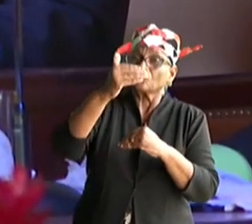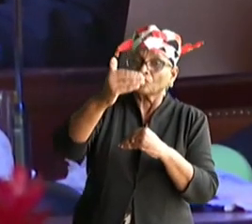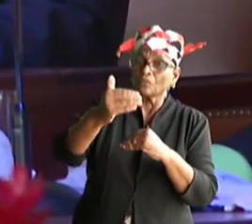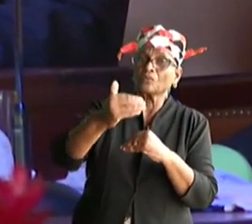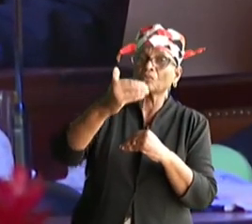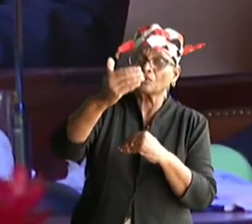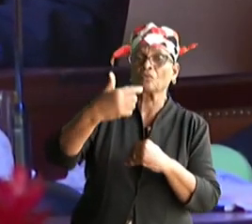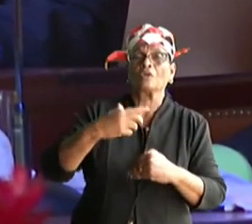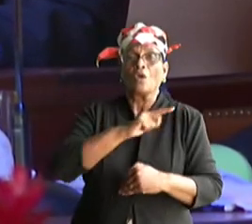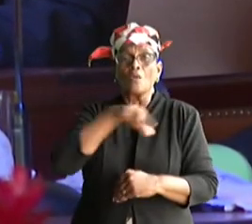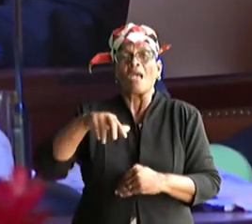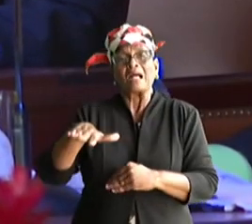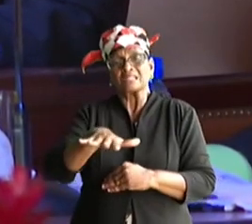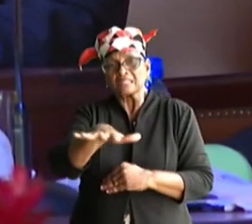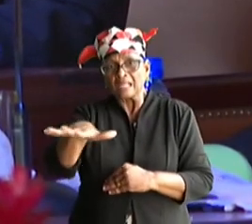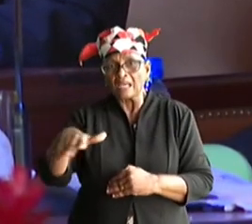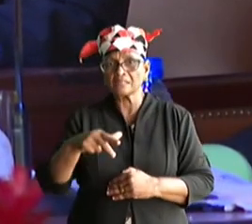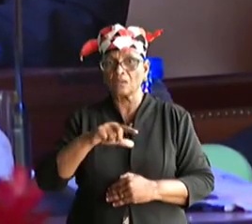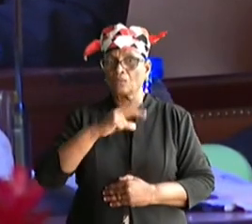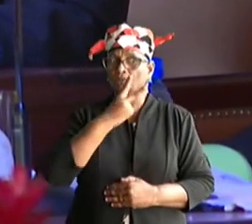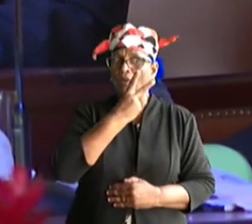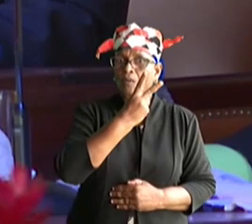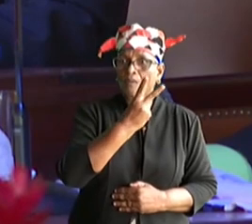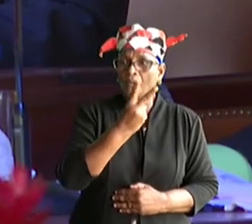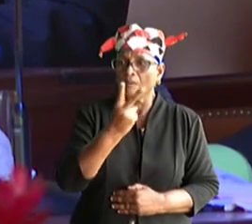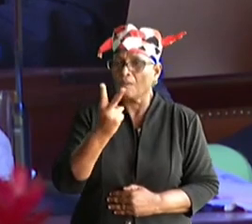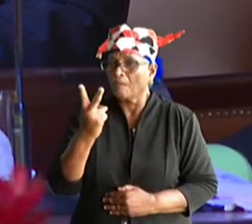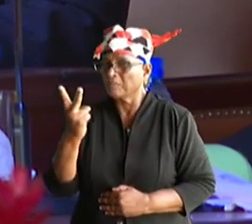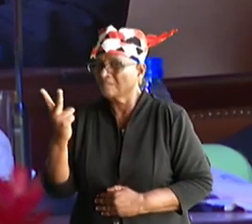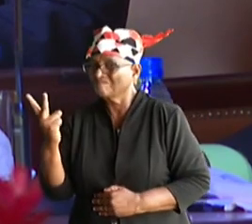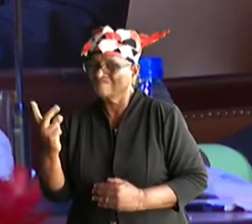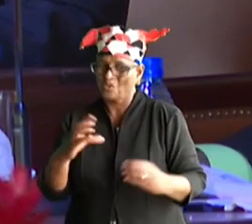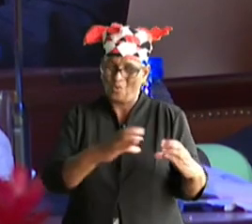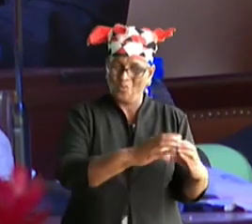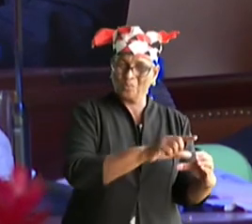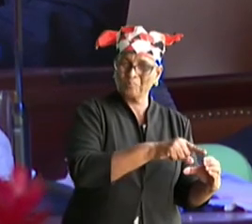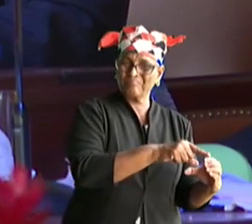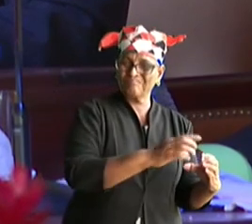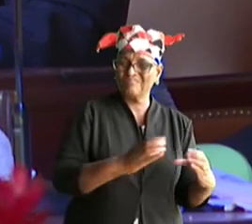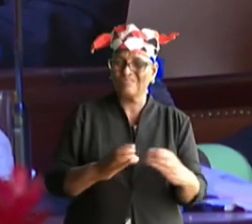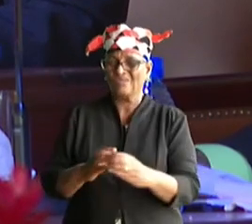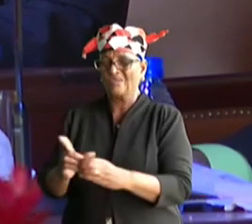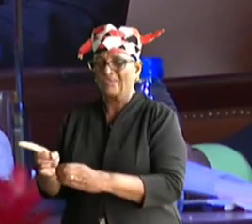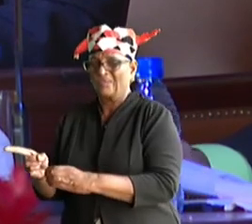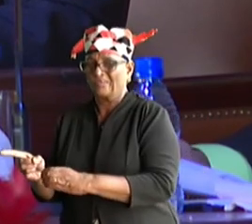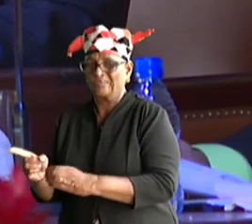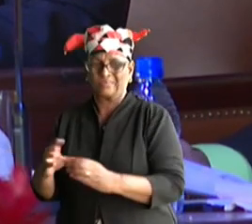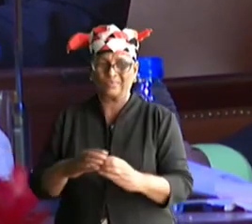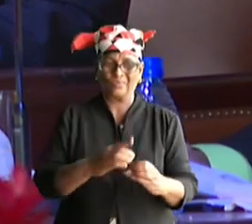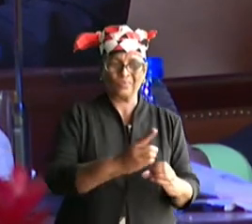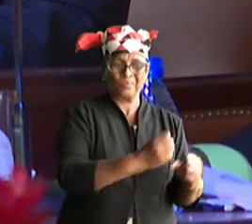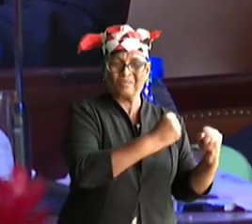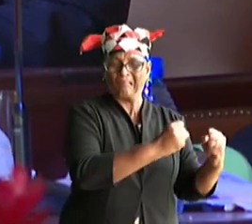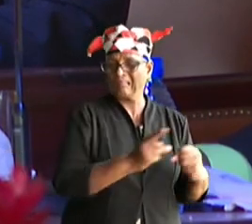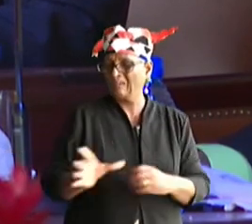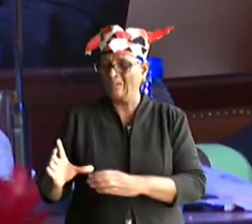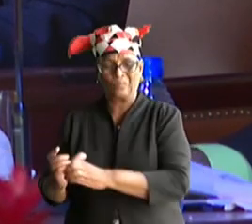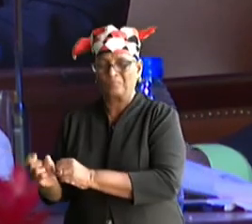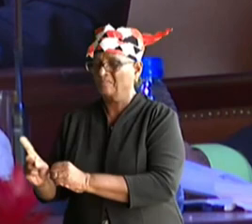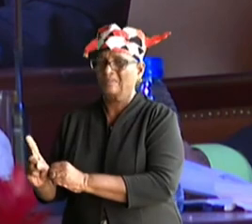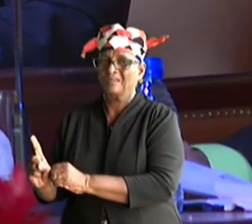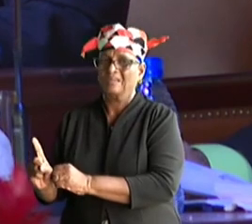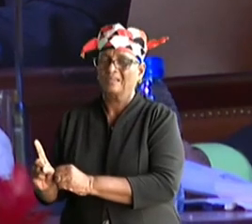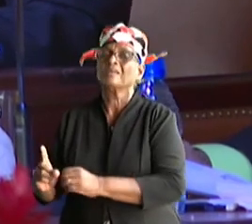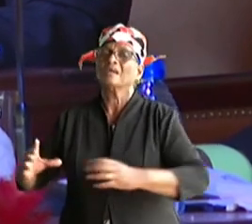als natie ervoor te waken om tegenstellingen tussen groepen in de samenleving sterker te maken. Het is